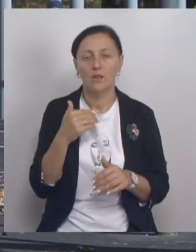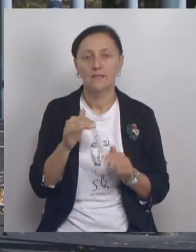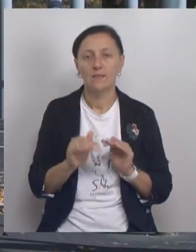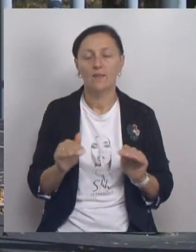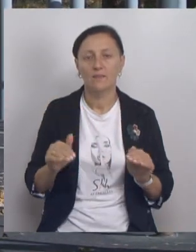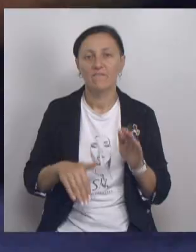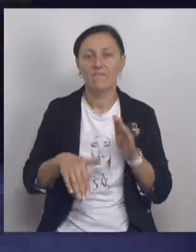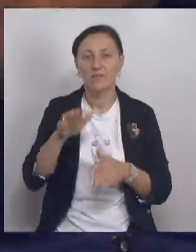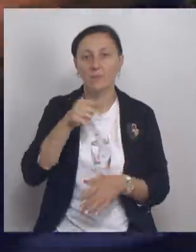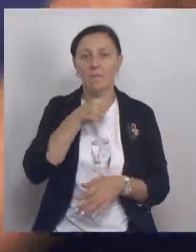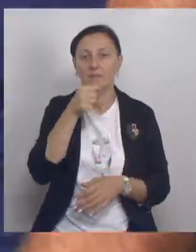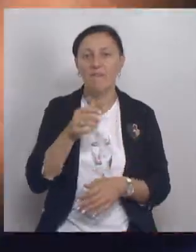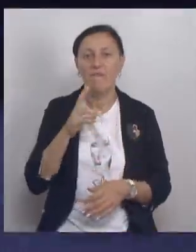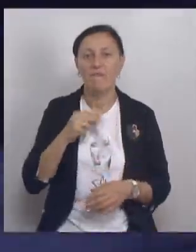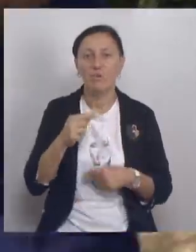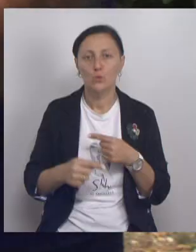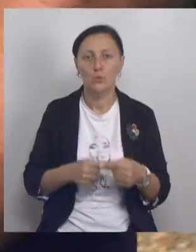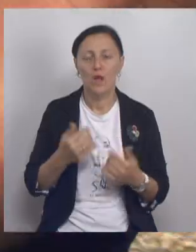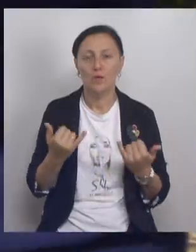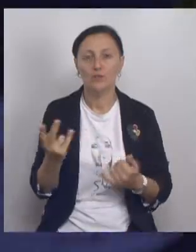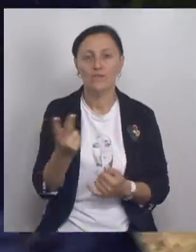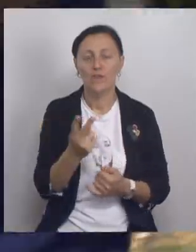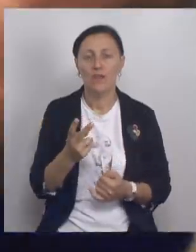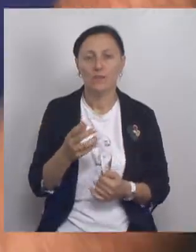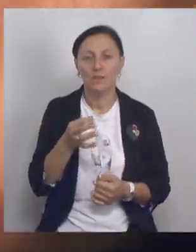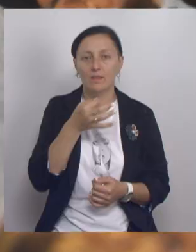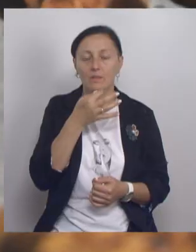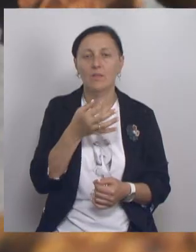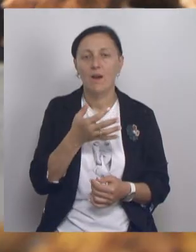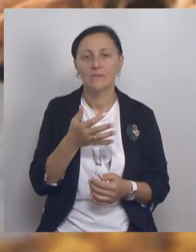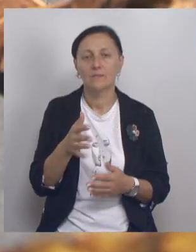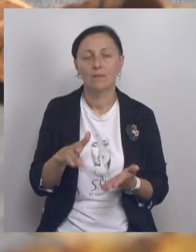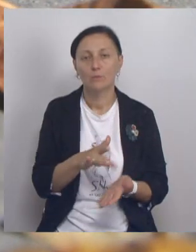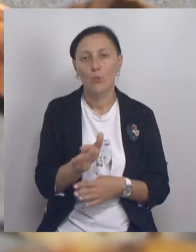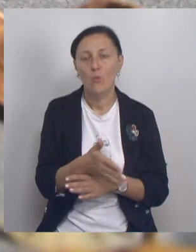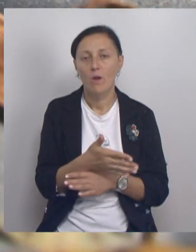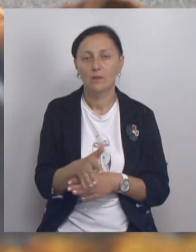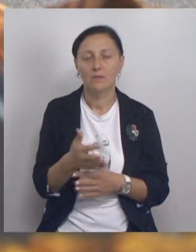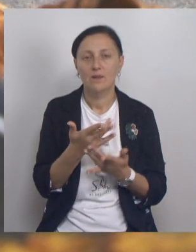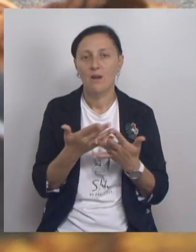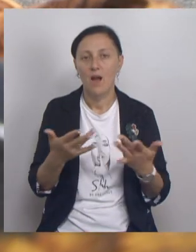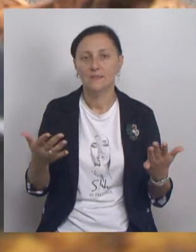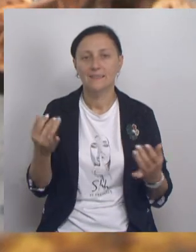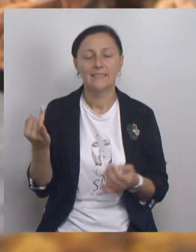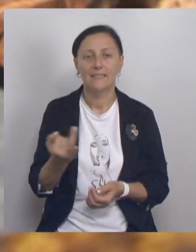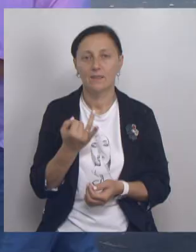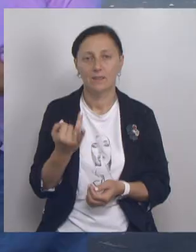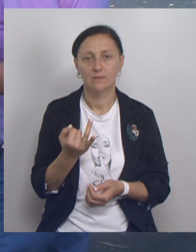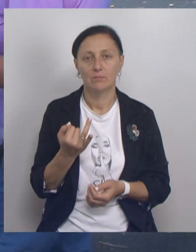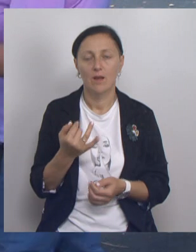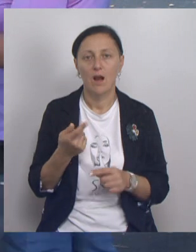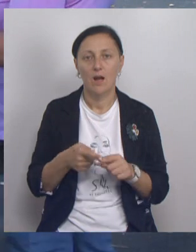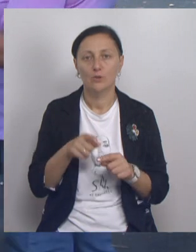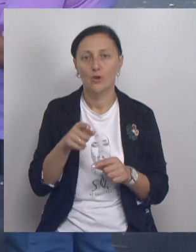дети, повзрослели внуки. И теперь супруги наслаждаются размеренной жизнью, наполненной разнообразными интересами, которые